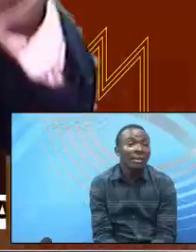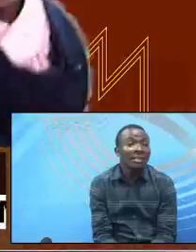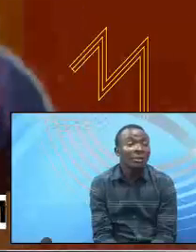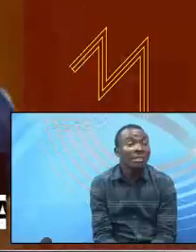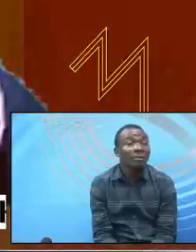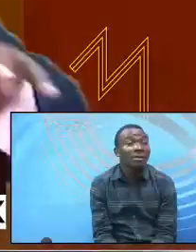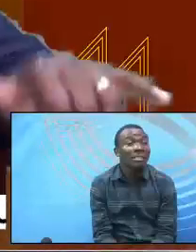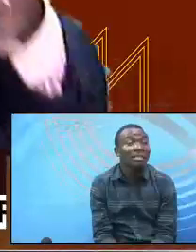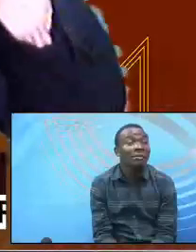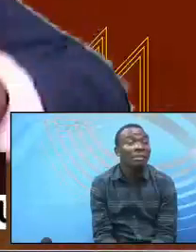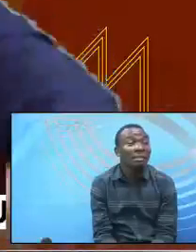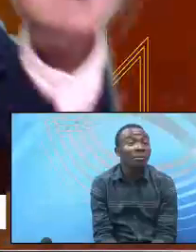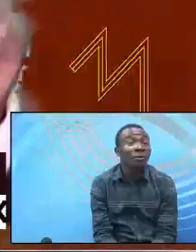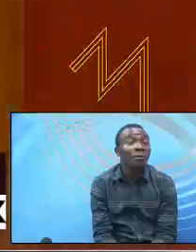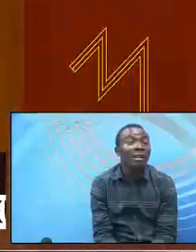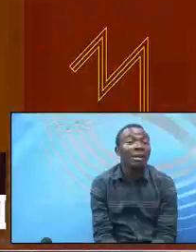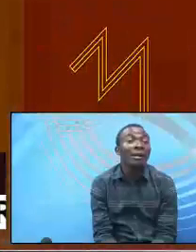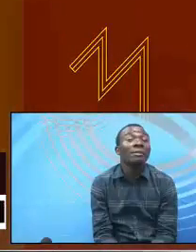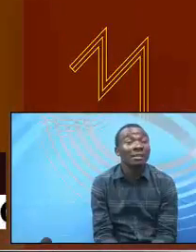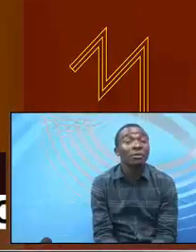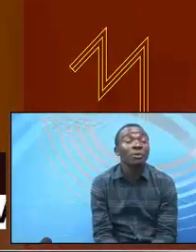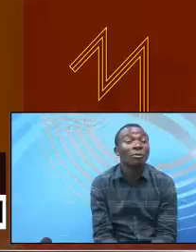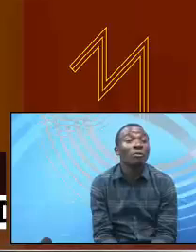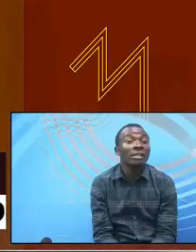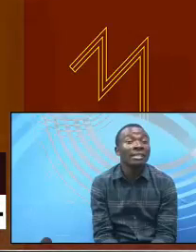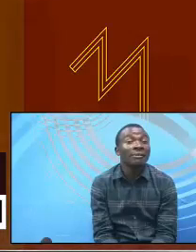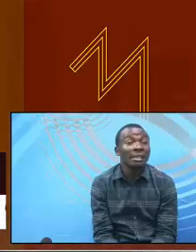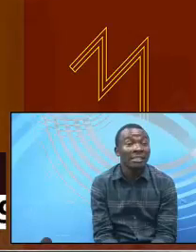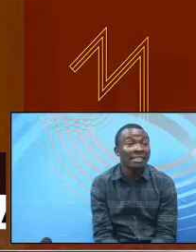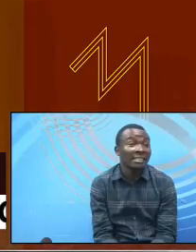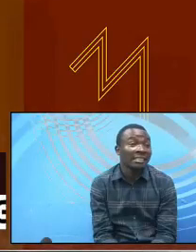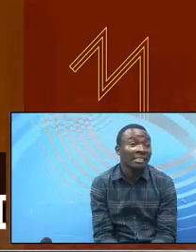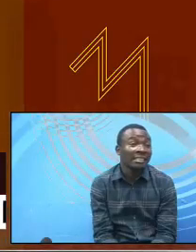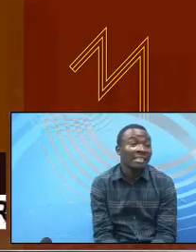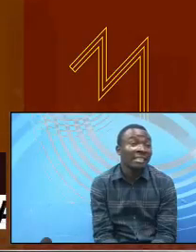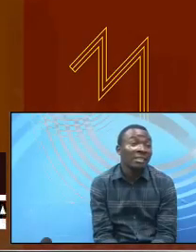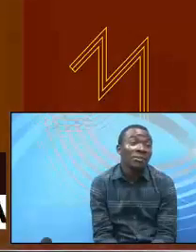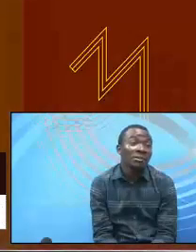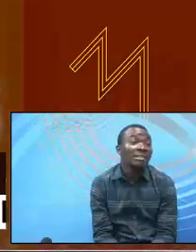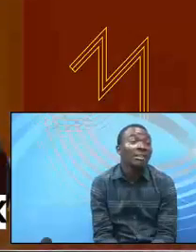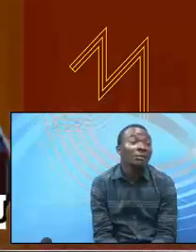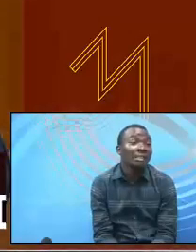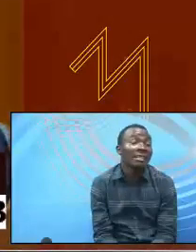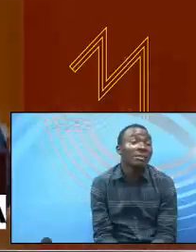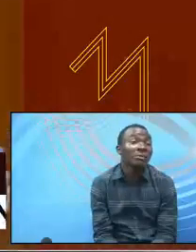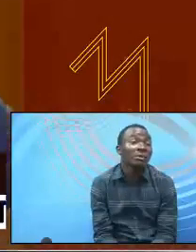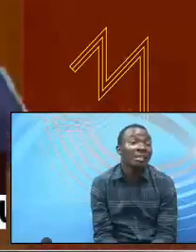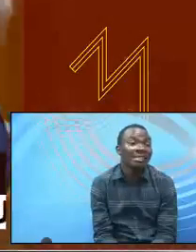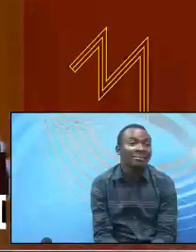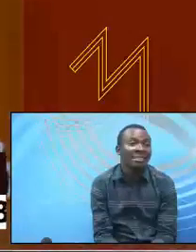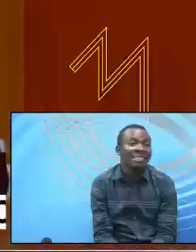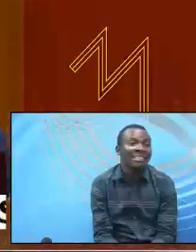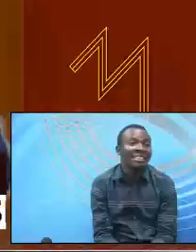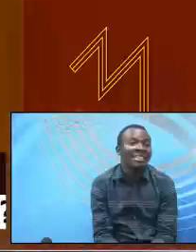icyo twasaba abantu bashinzwe kubishyira mu bikorwa bakabishyira mu bikorwa nk'uko leta iba yabitekereje bizadufasha natwe ku buryo